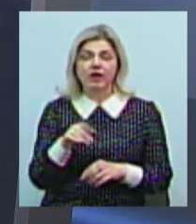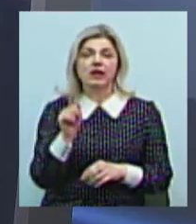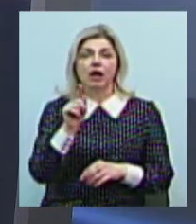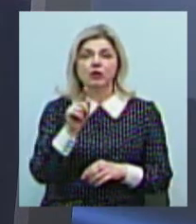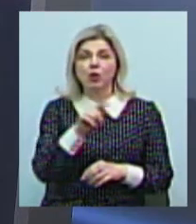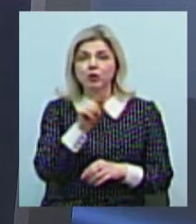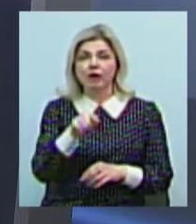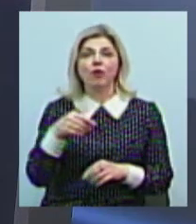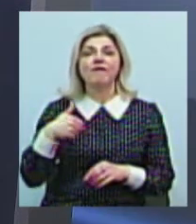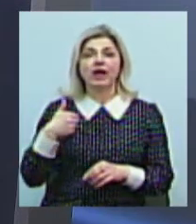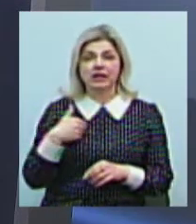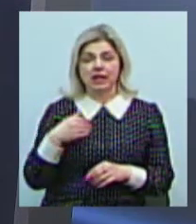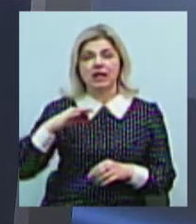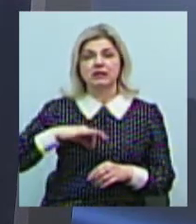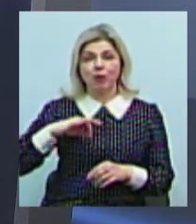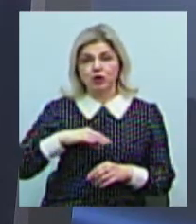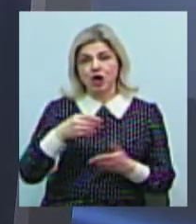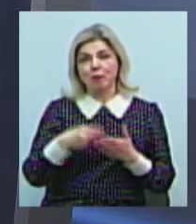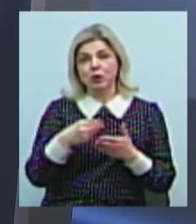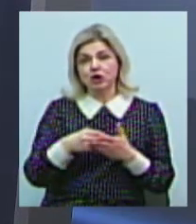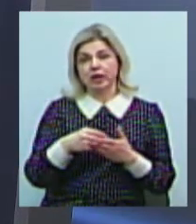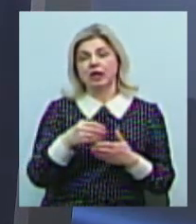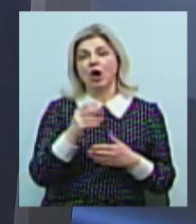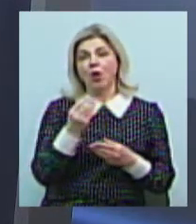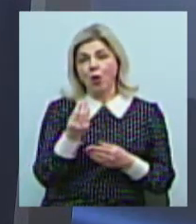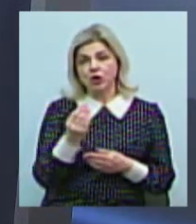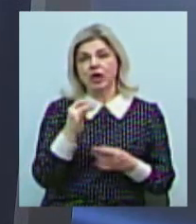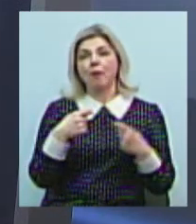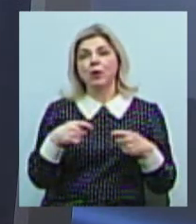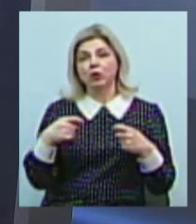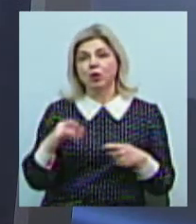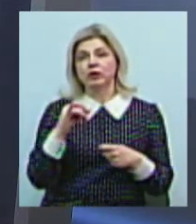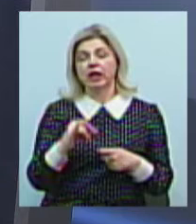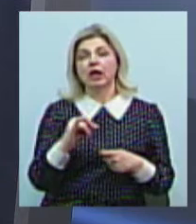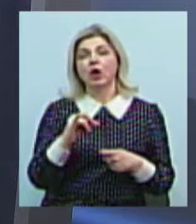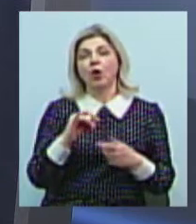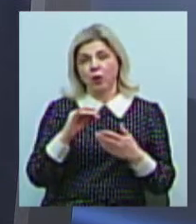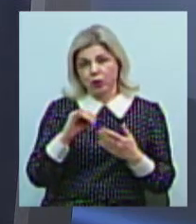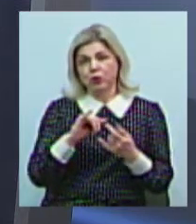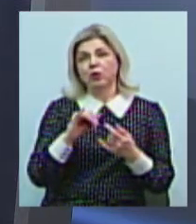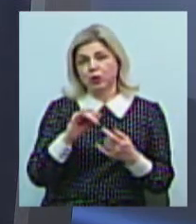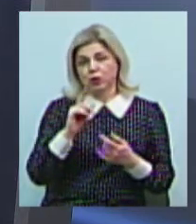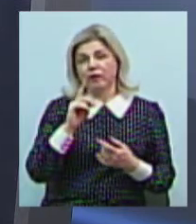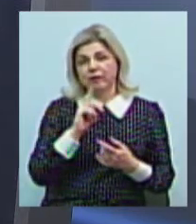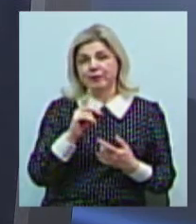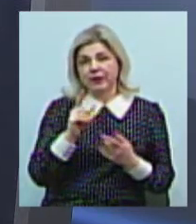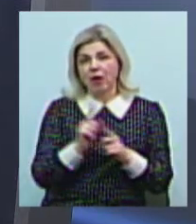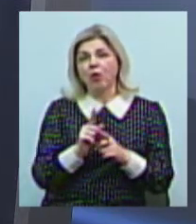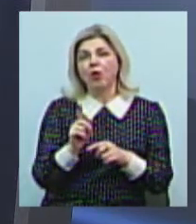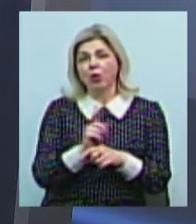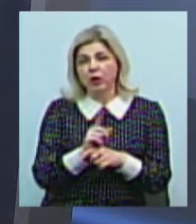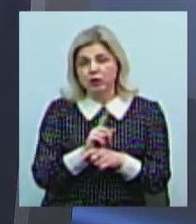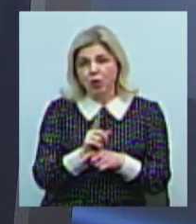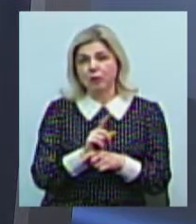эффективности выкорыстания бюджетных коштик за условную единицу продукции или условную единицу управленческой услуги можно уже